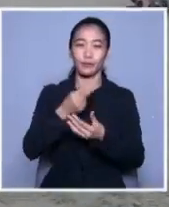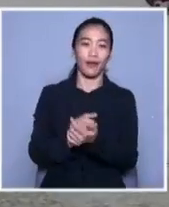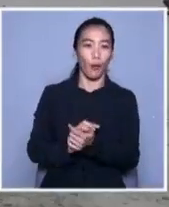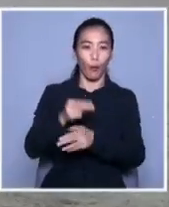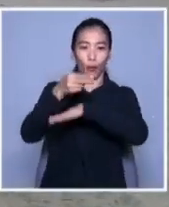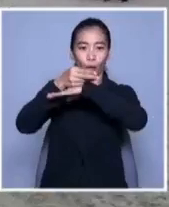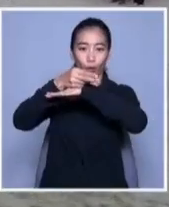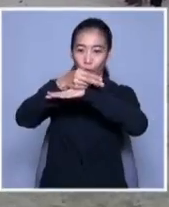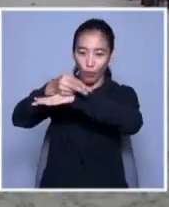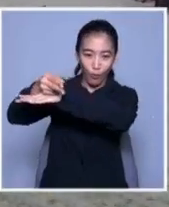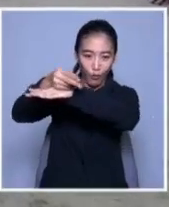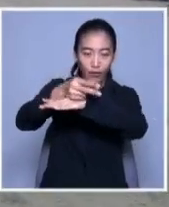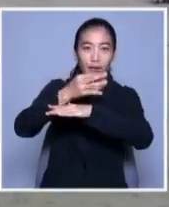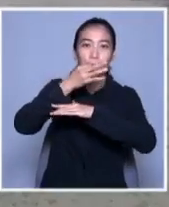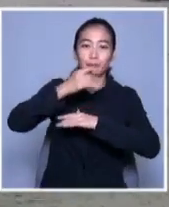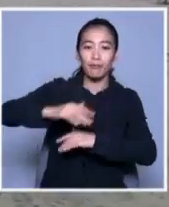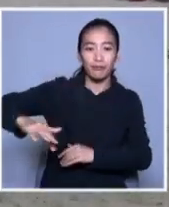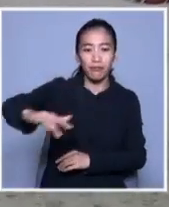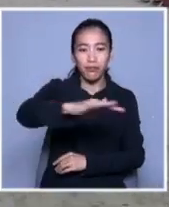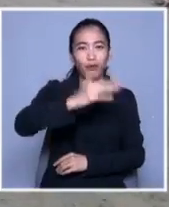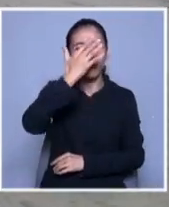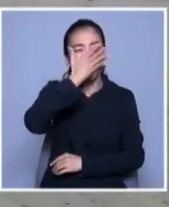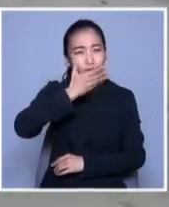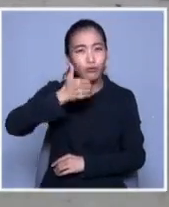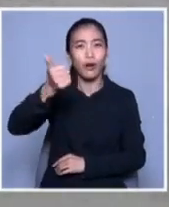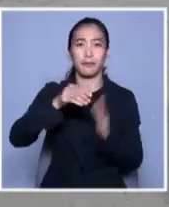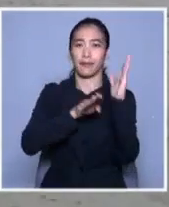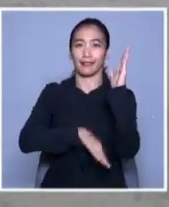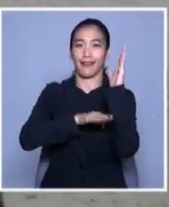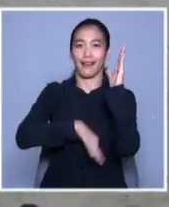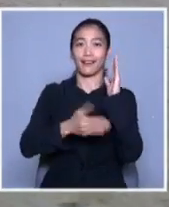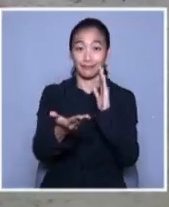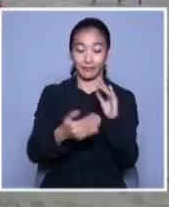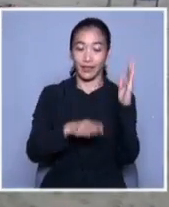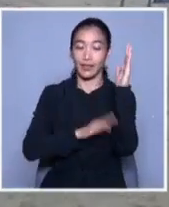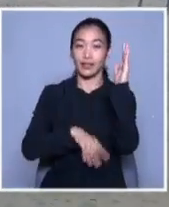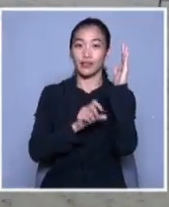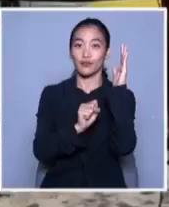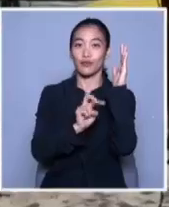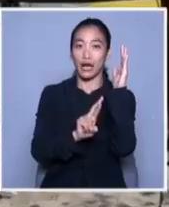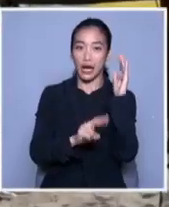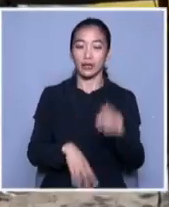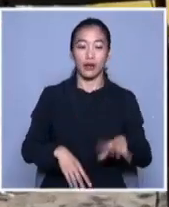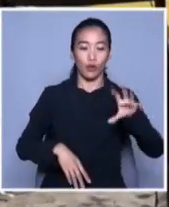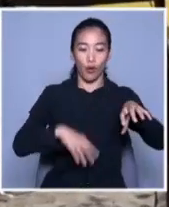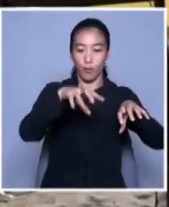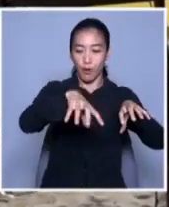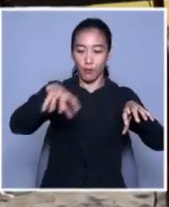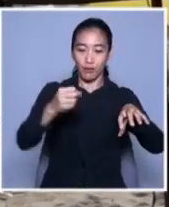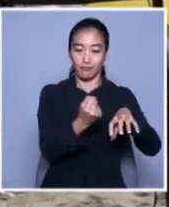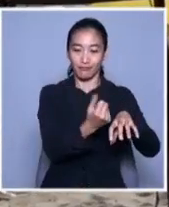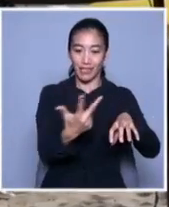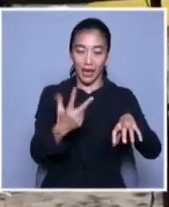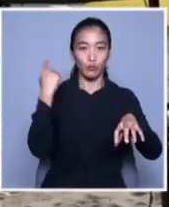สวยจริงๆเลยนะคะภาคใต้เนี่ยคึกคักจริงๆค่ะที่สุราษฎร์การท่องเที่ยว3เกาะเริ่มฟื้นตัวนะคะ